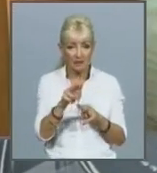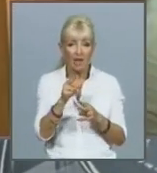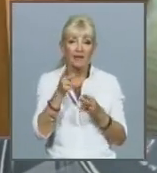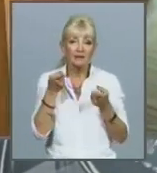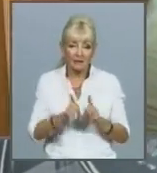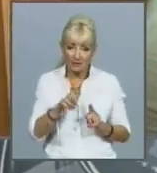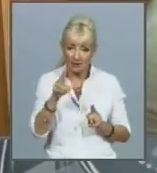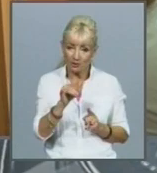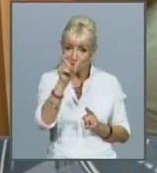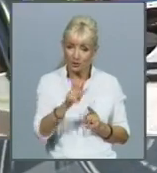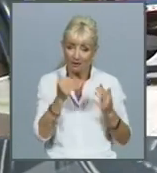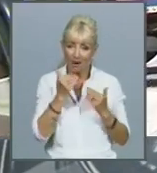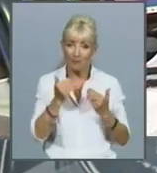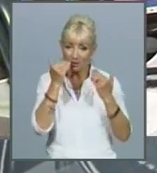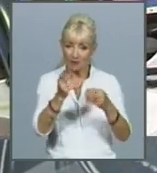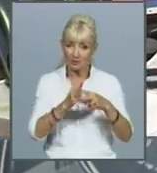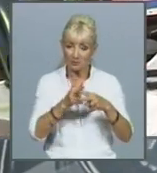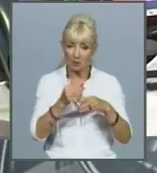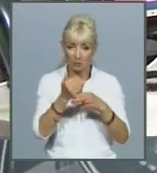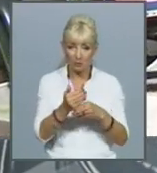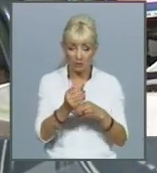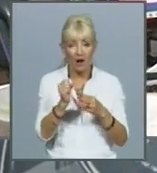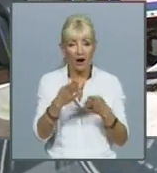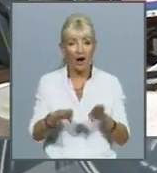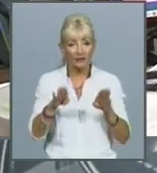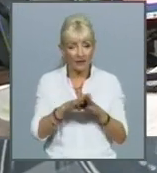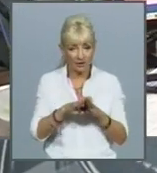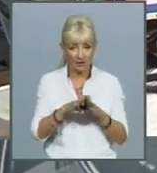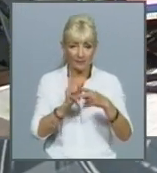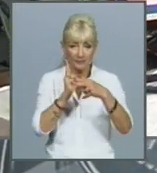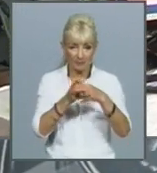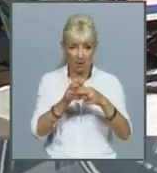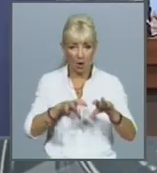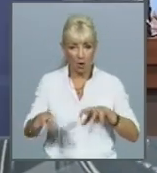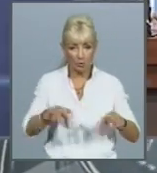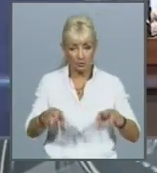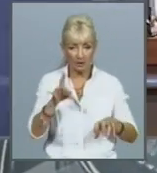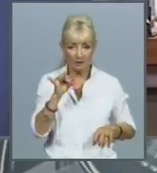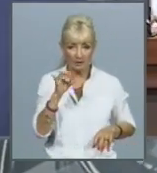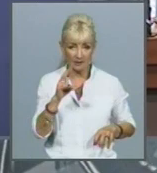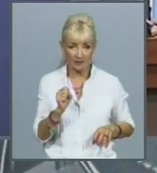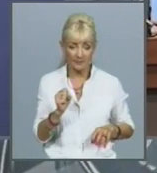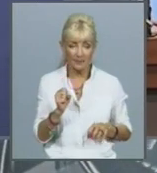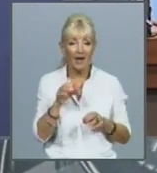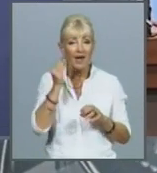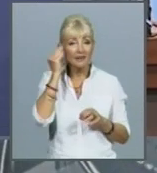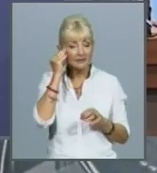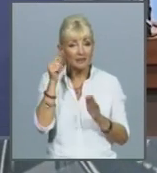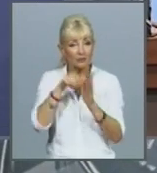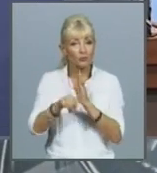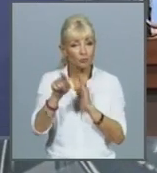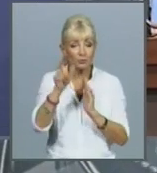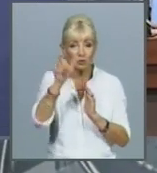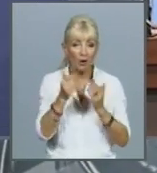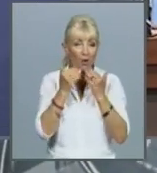дійсно людина зверталась за медичною допомогою, а також запобігти корупційним ризикам. Ідея полягає в тому, що якщо людина вже